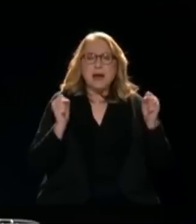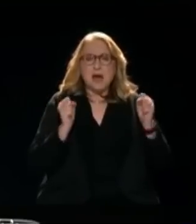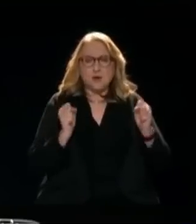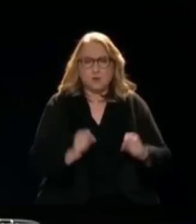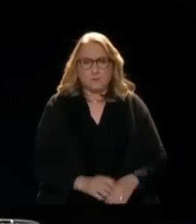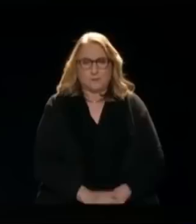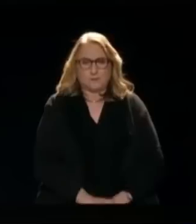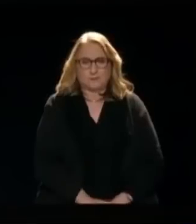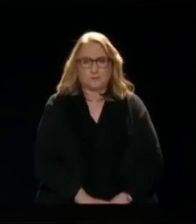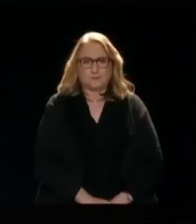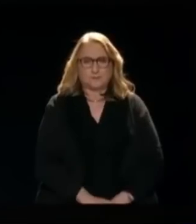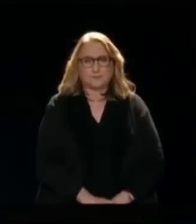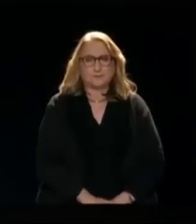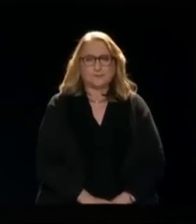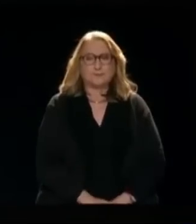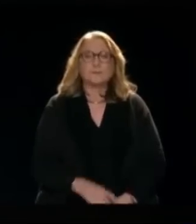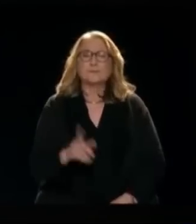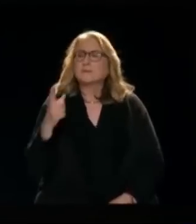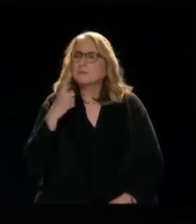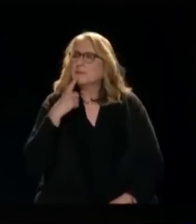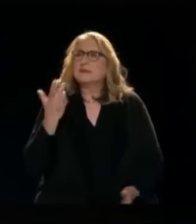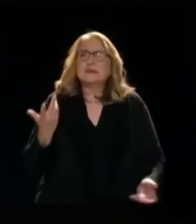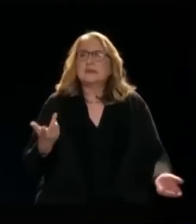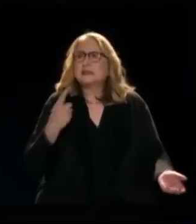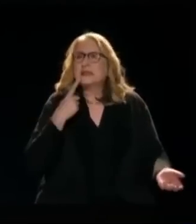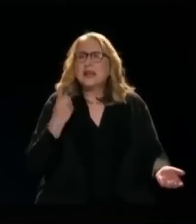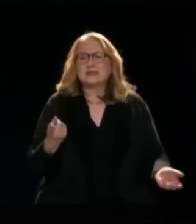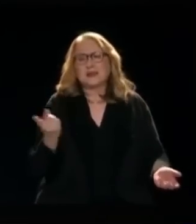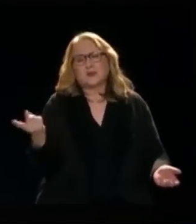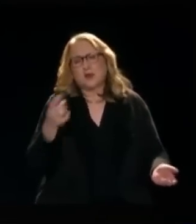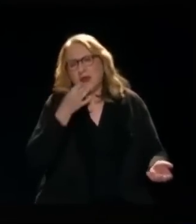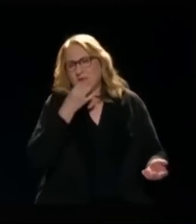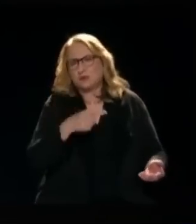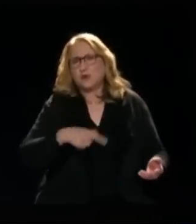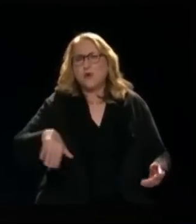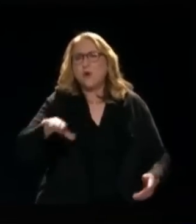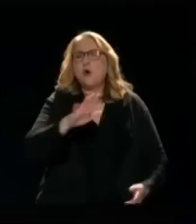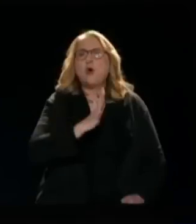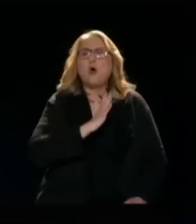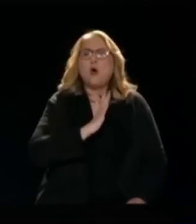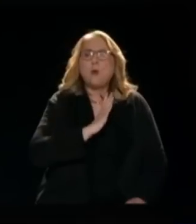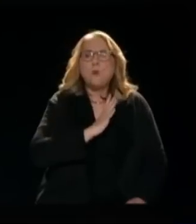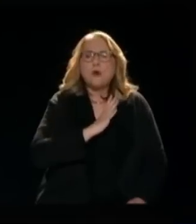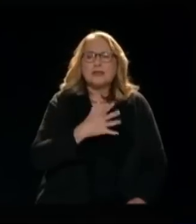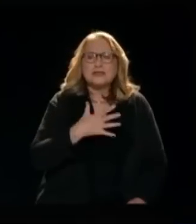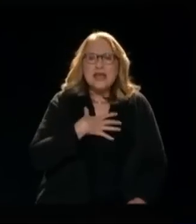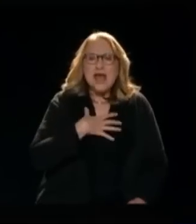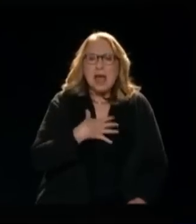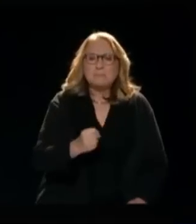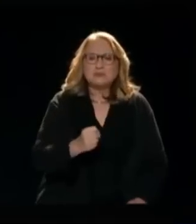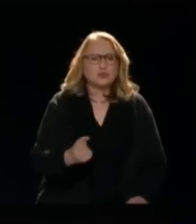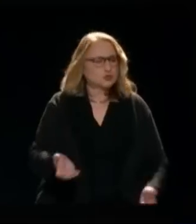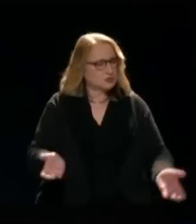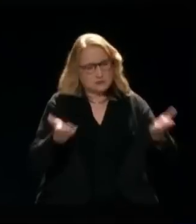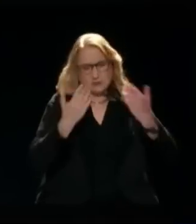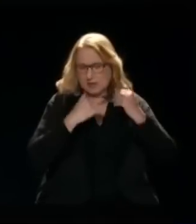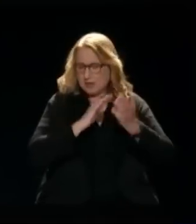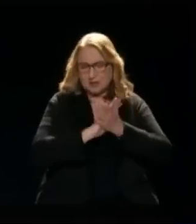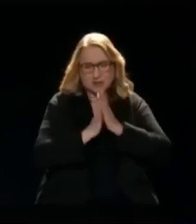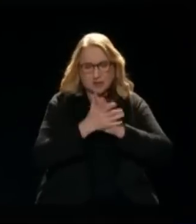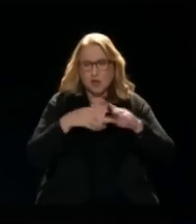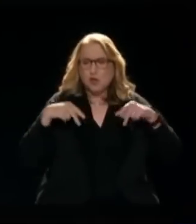σημείο. Όχι. Αυτό που λέμε πολύ συχνά, ότι ο πολίτης δεν έχει εμπιστοσύνη στο κράτος, γιατί τους κοιτάει όλους οριζόντια. Όχι.